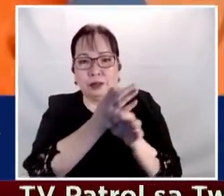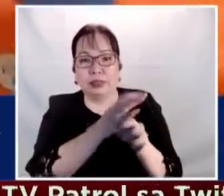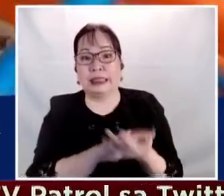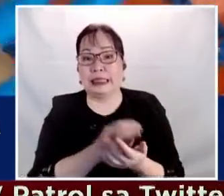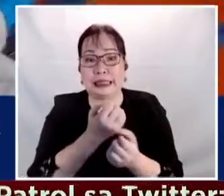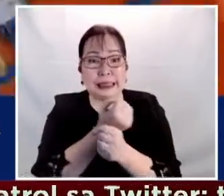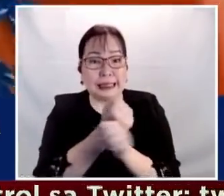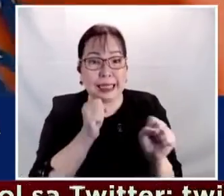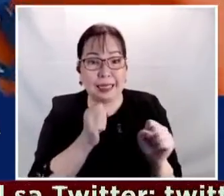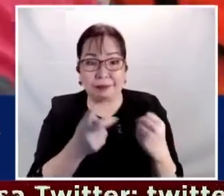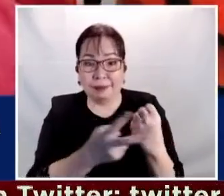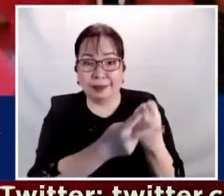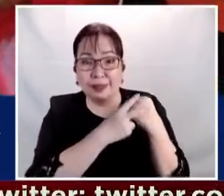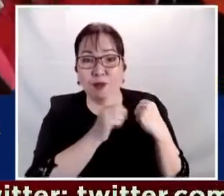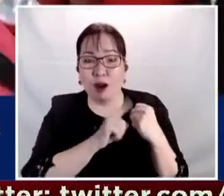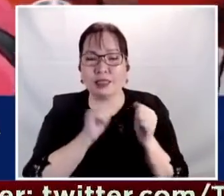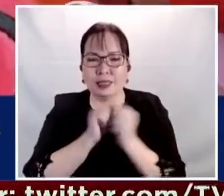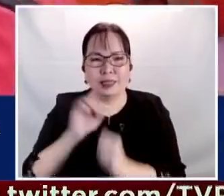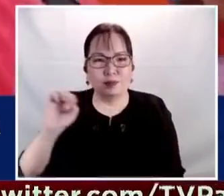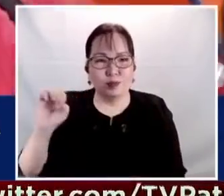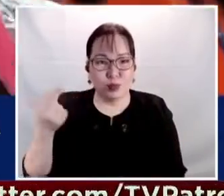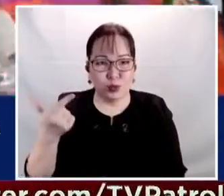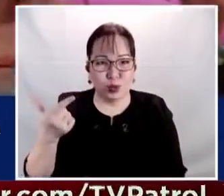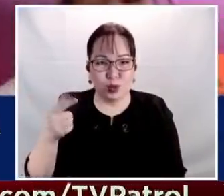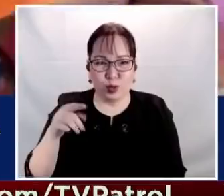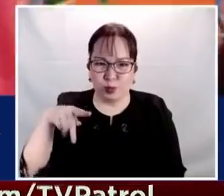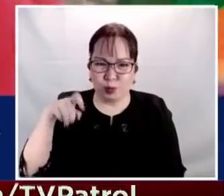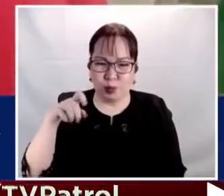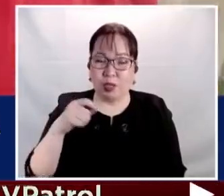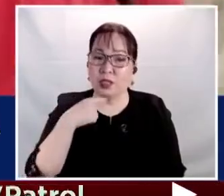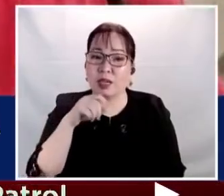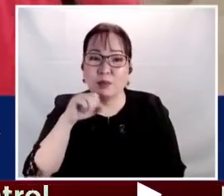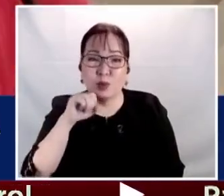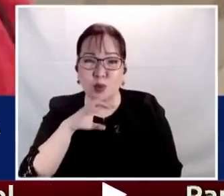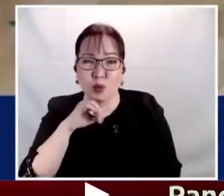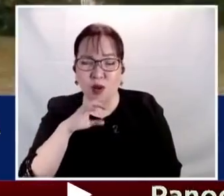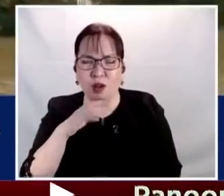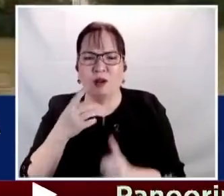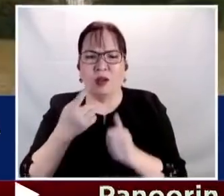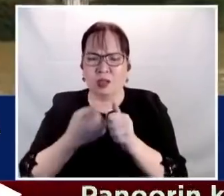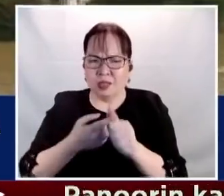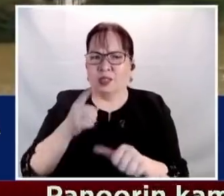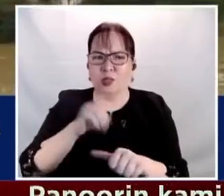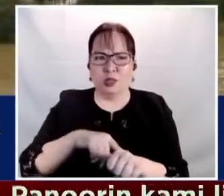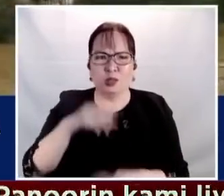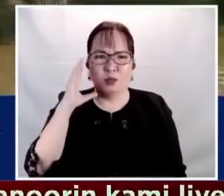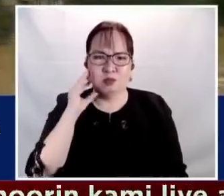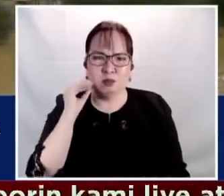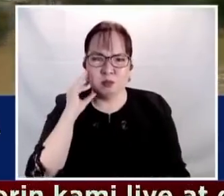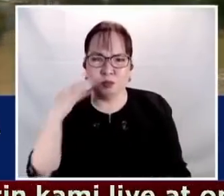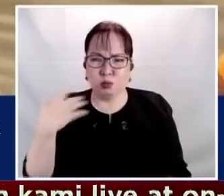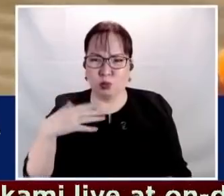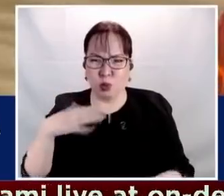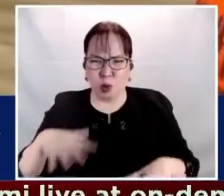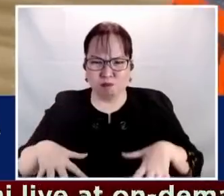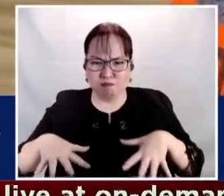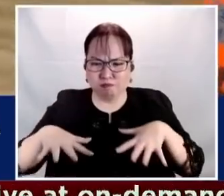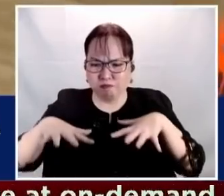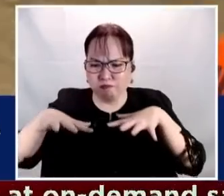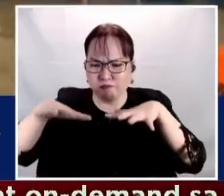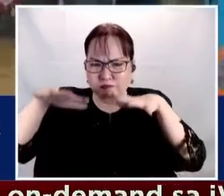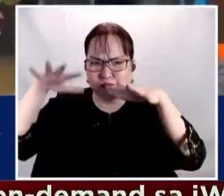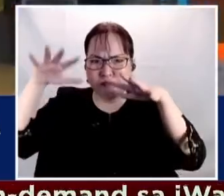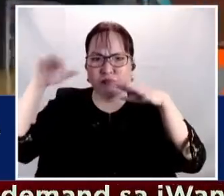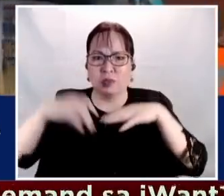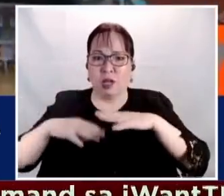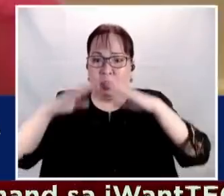pati ang alagang aso. Sabi ni Lola Henrisa, ngayon lang siya nakaranas ng ganoon kalalim na baha na umabot